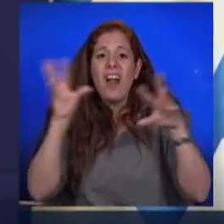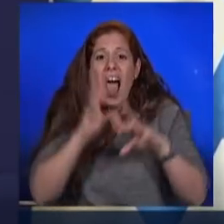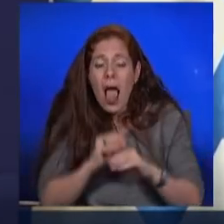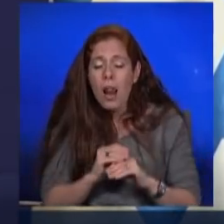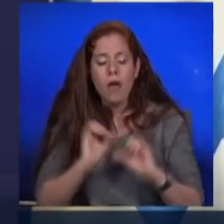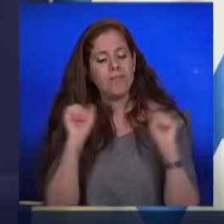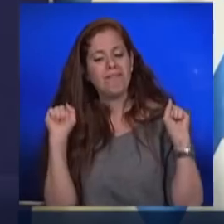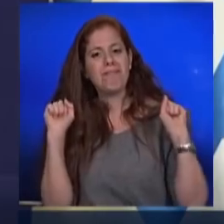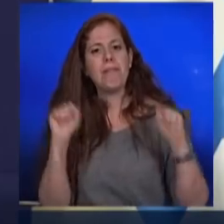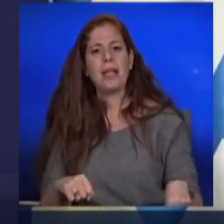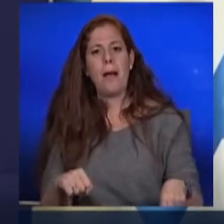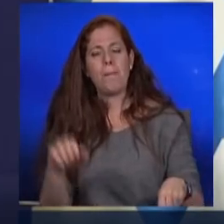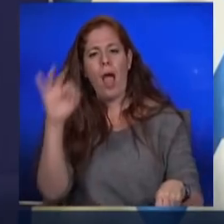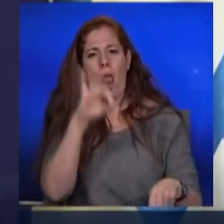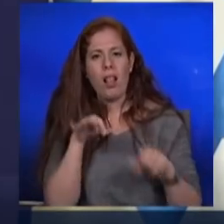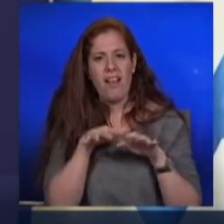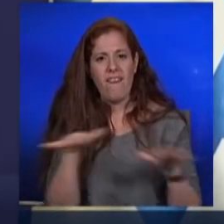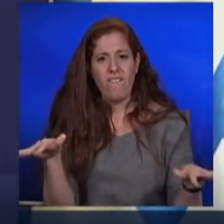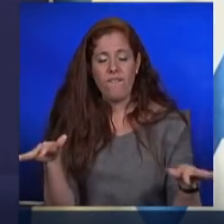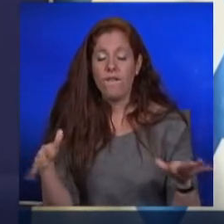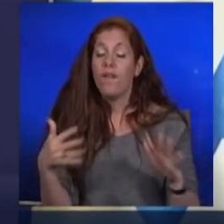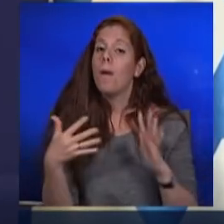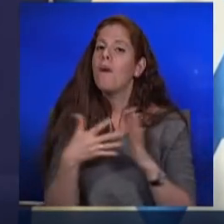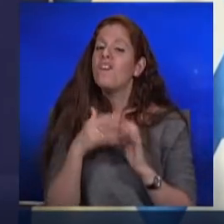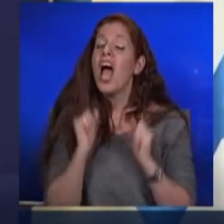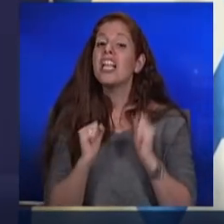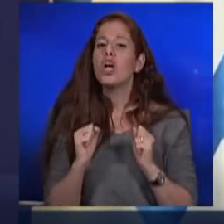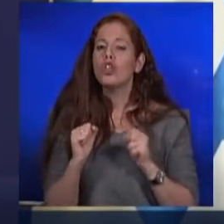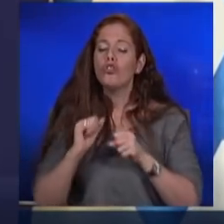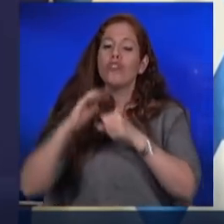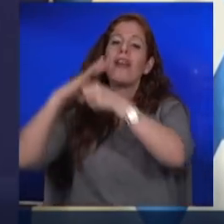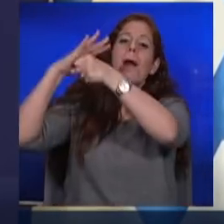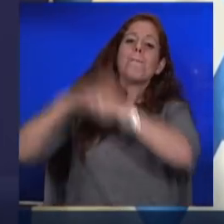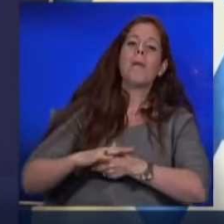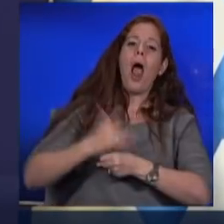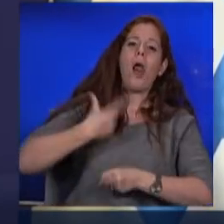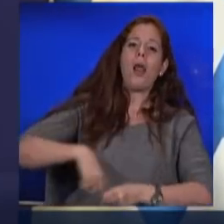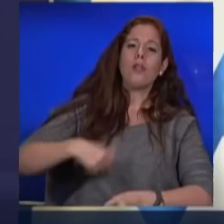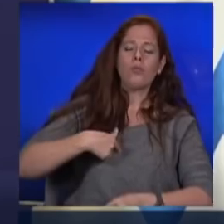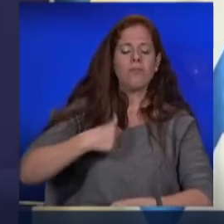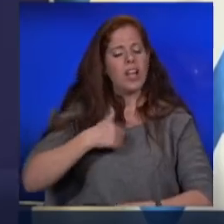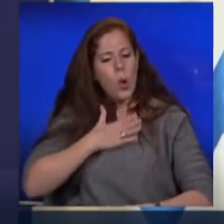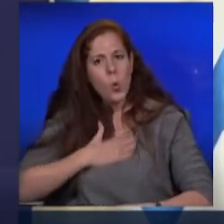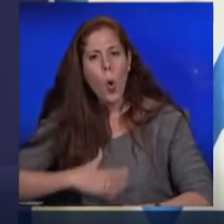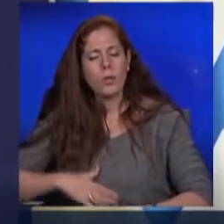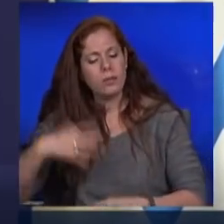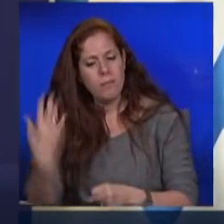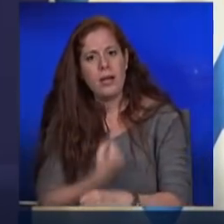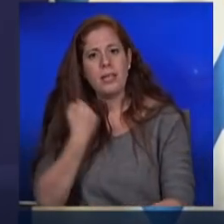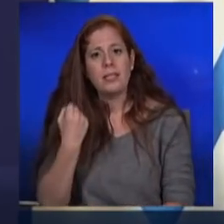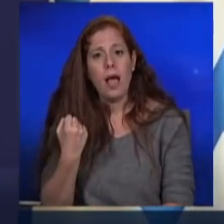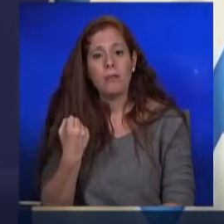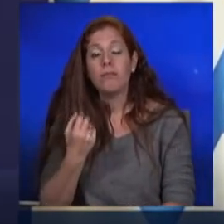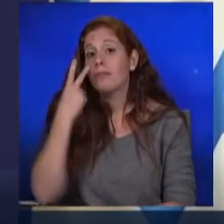הנגיף. במבחן הקשה שנכפה עלינו, אנחנו נחושים לנצח. ראינו אתמול